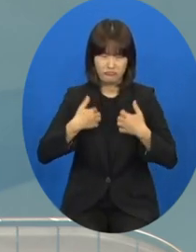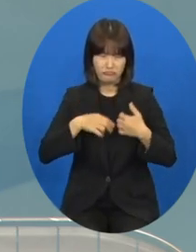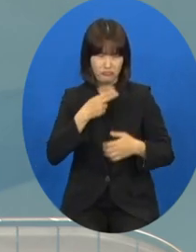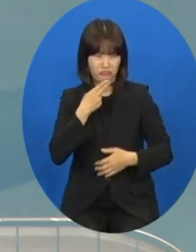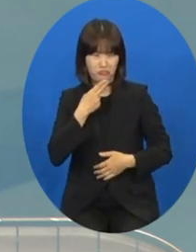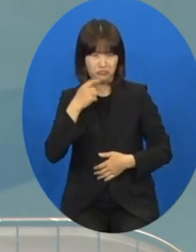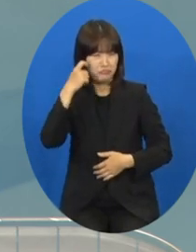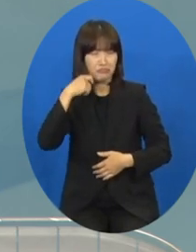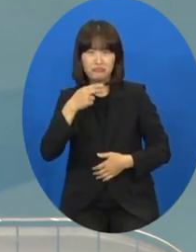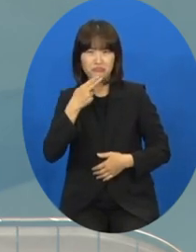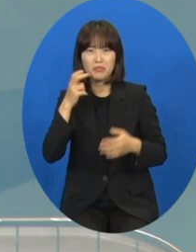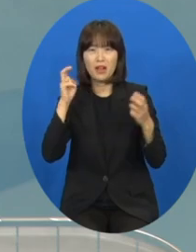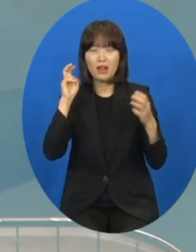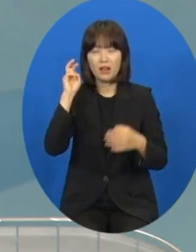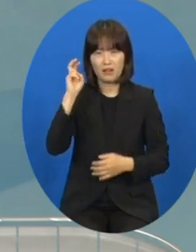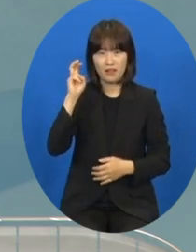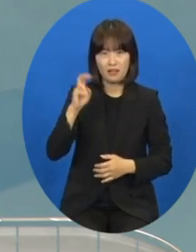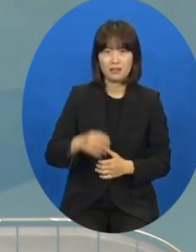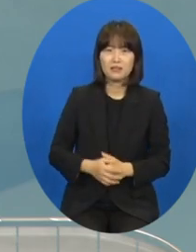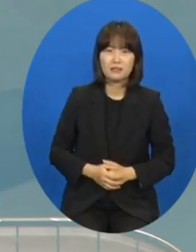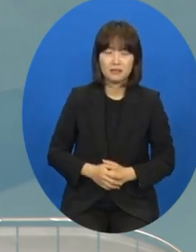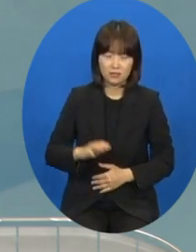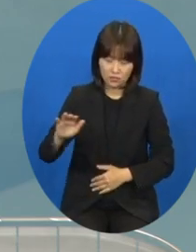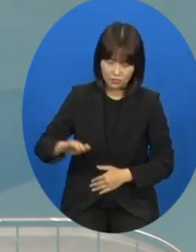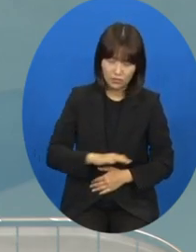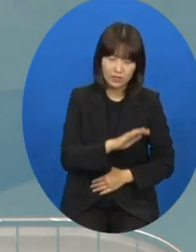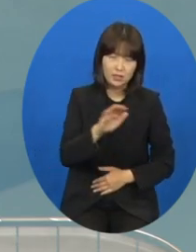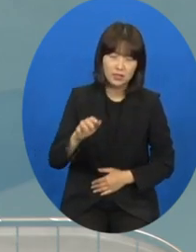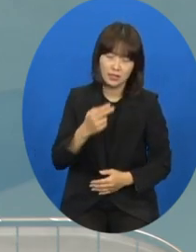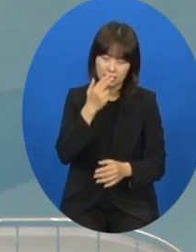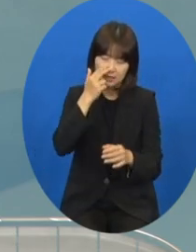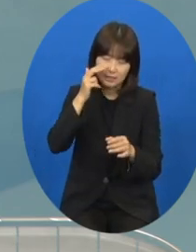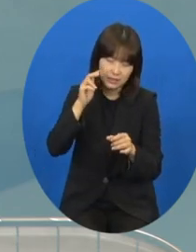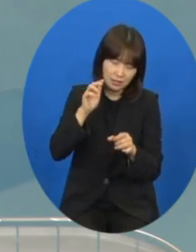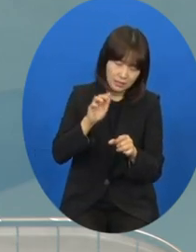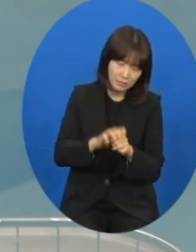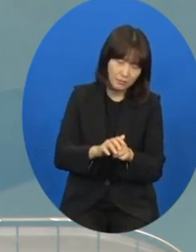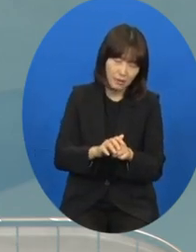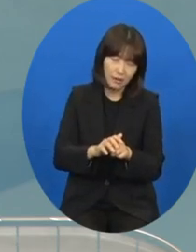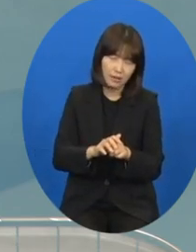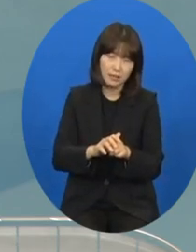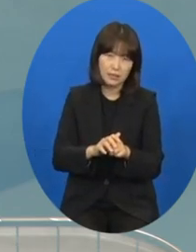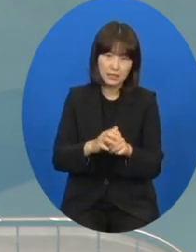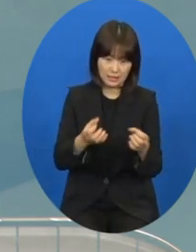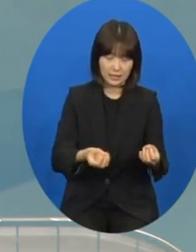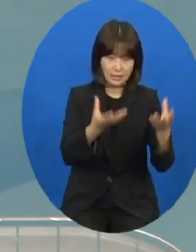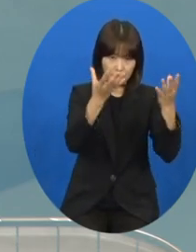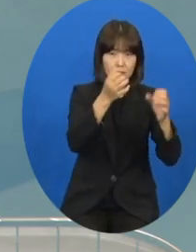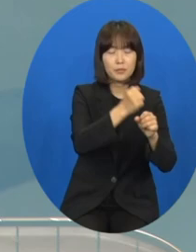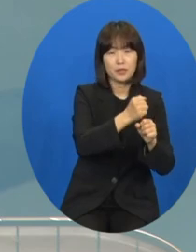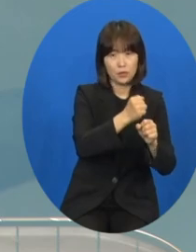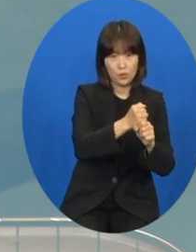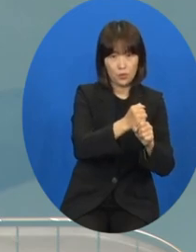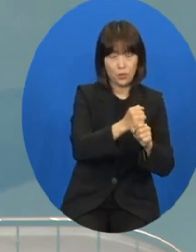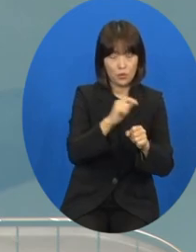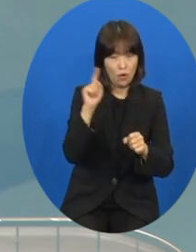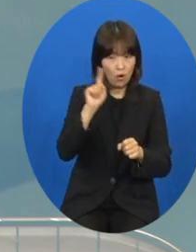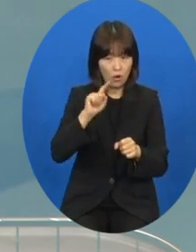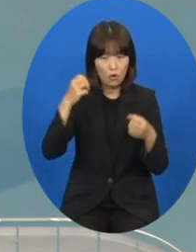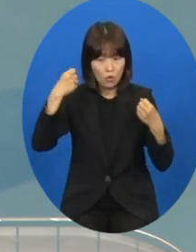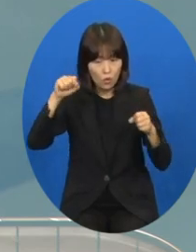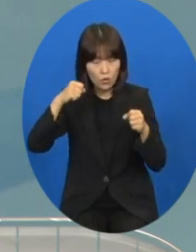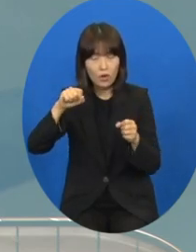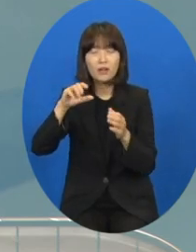겁니다. 우리가 아무리 기가 막힌 어떤 이벤트를 만들고 어떤 공연을 한다